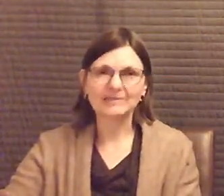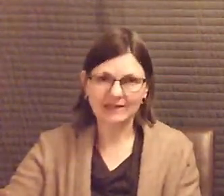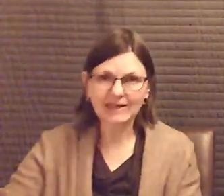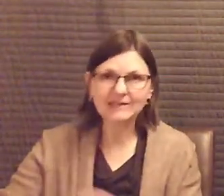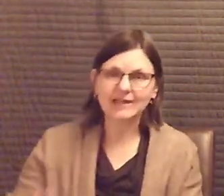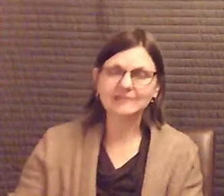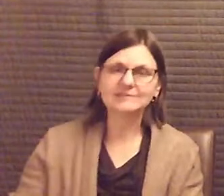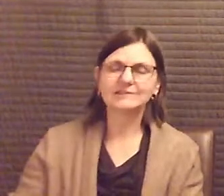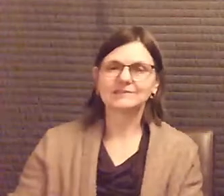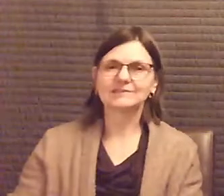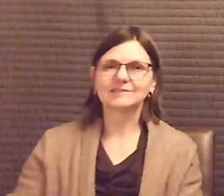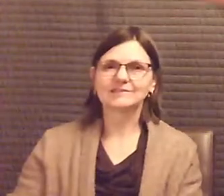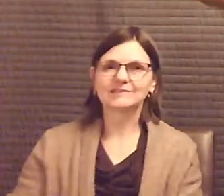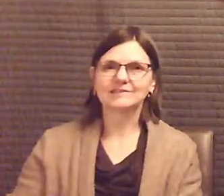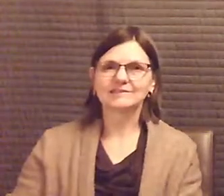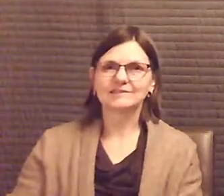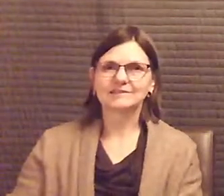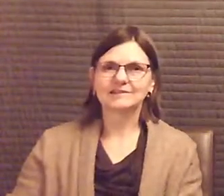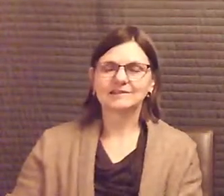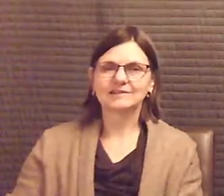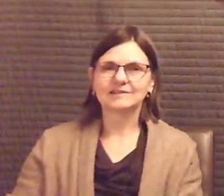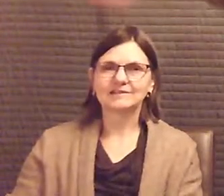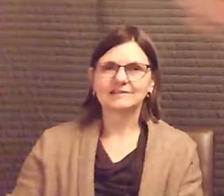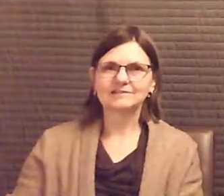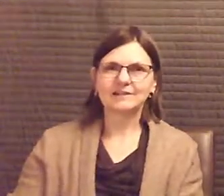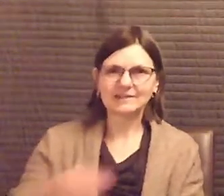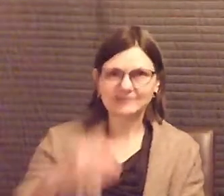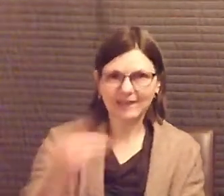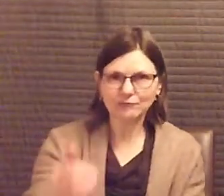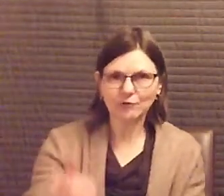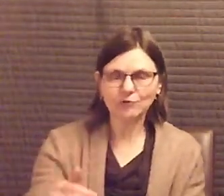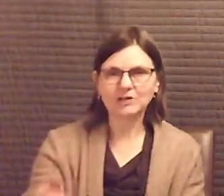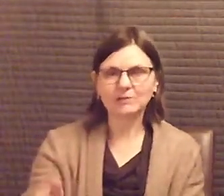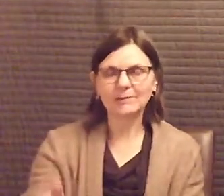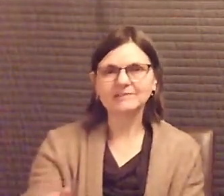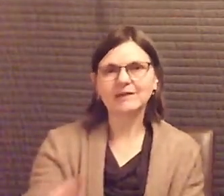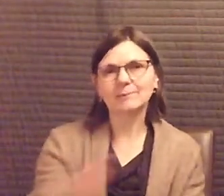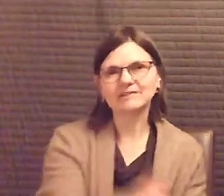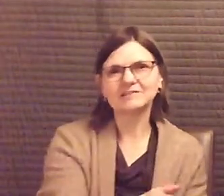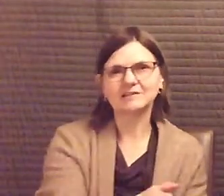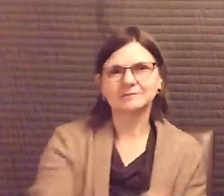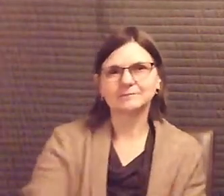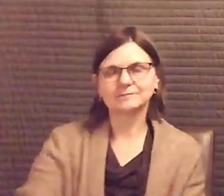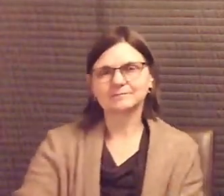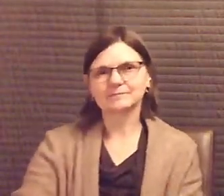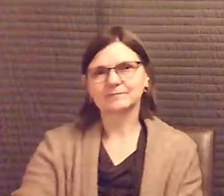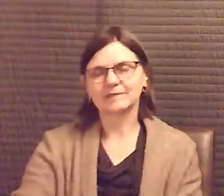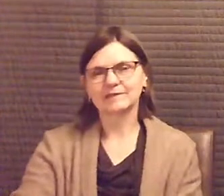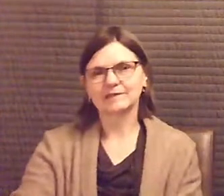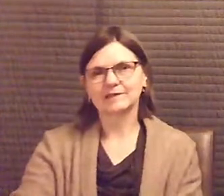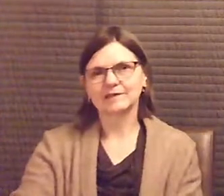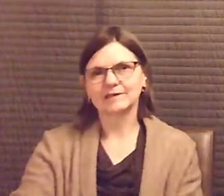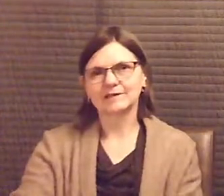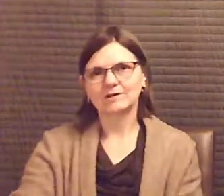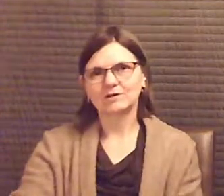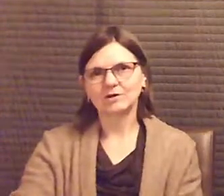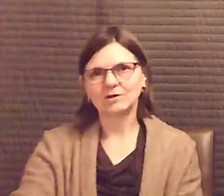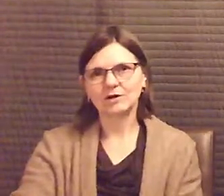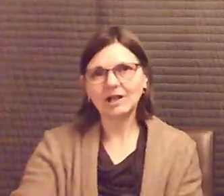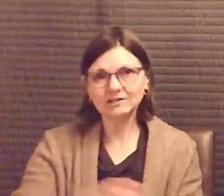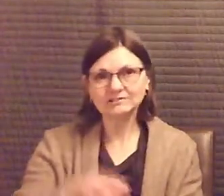maar tegelijkertijd is het is simpel de church wij zijn van op de gemeente aparte special